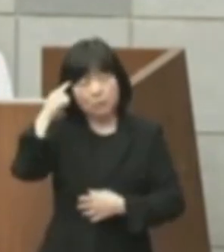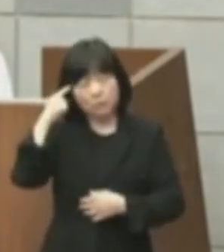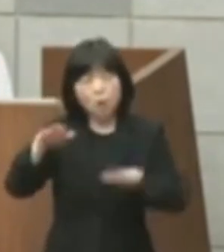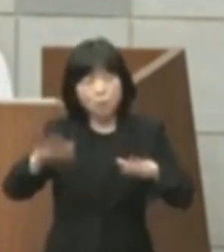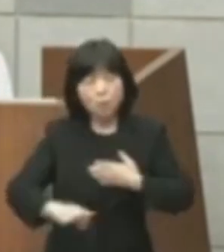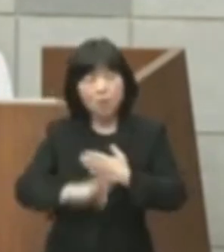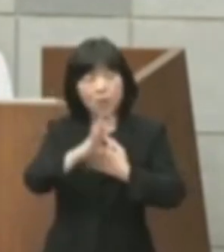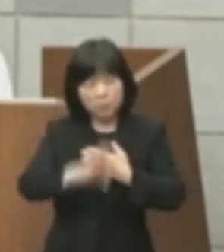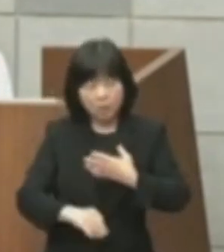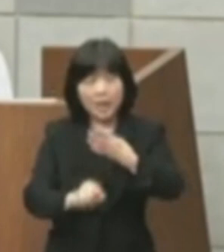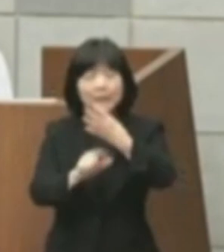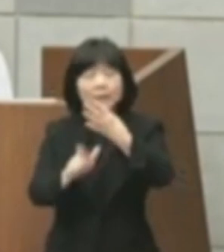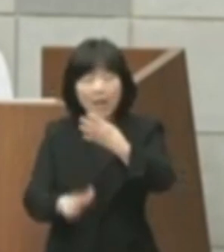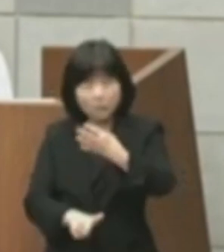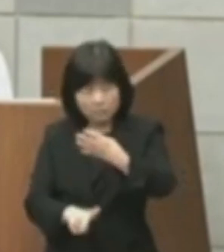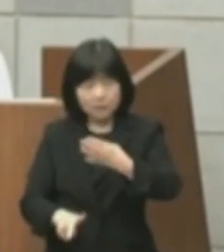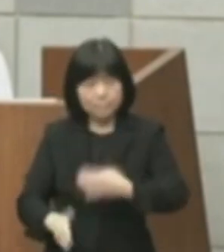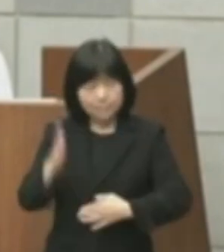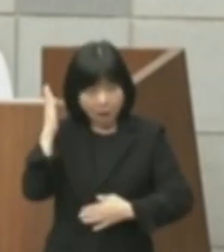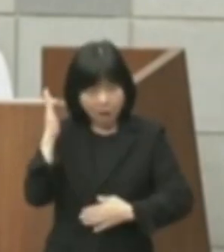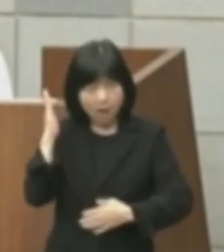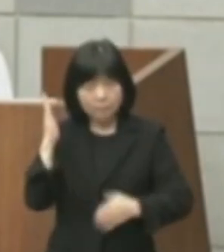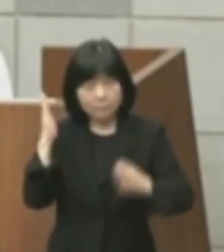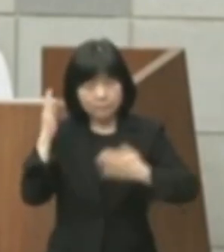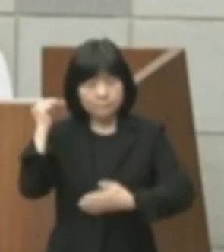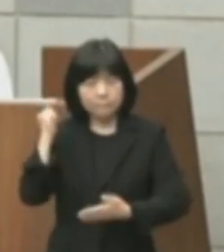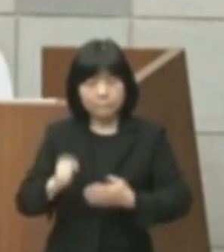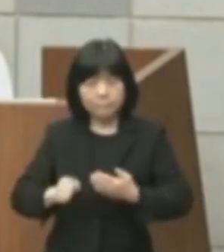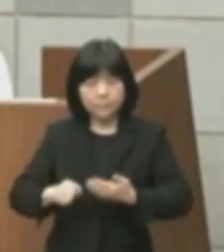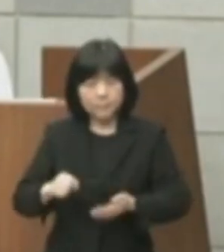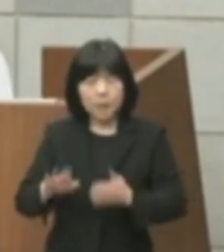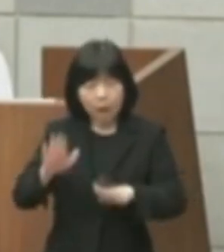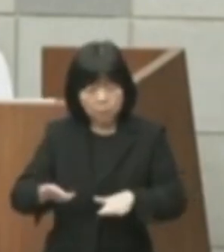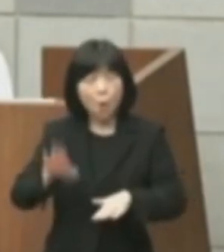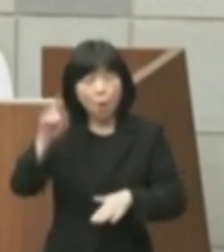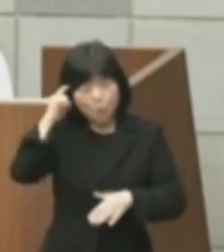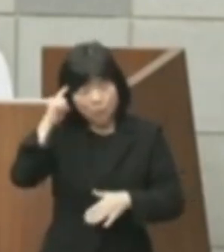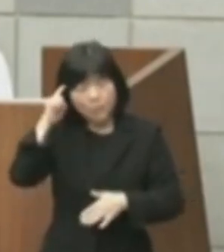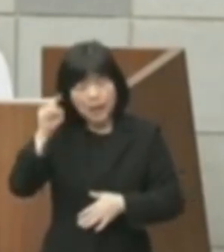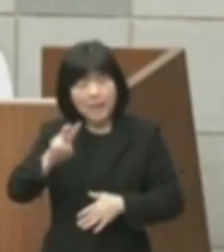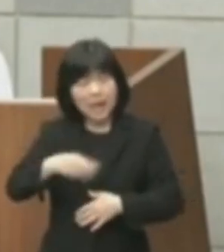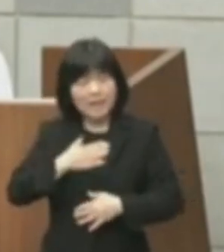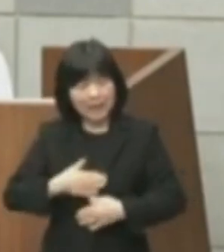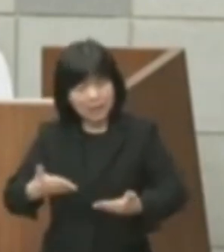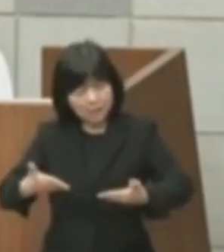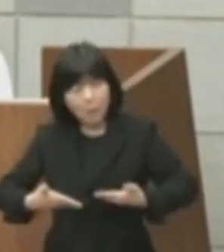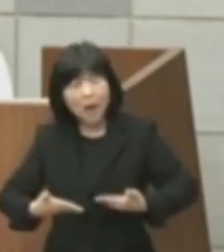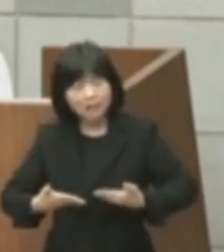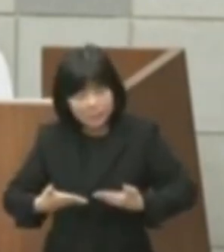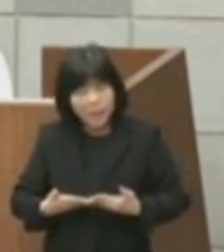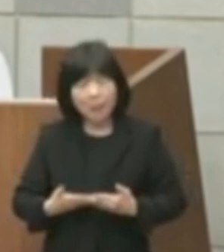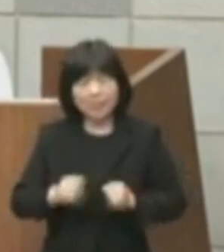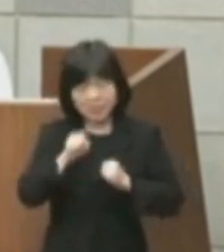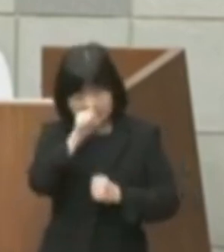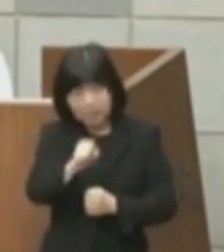かるべき4月に審判を受けられる方々ですから、よくよくご理解されて採付取られたらいいと思います。